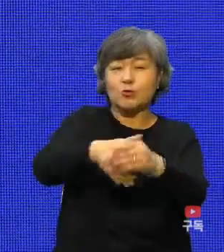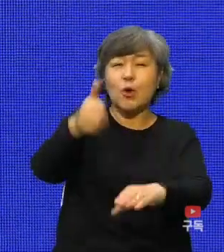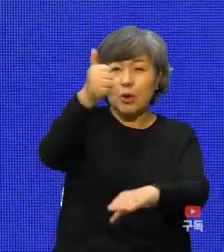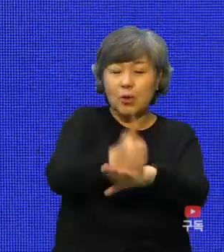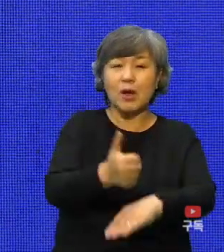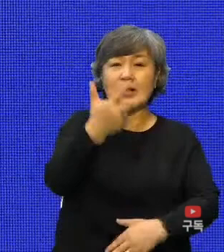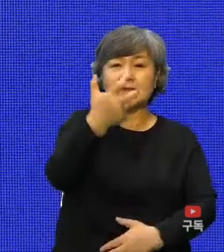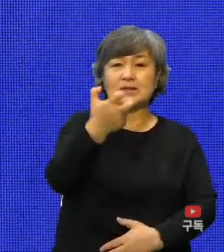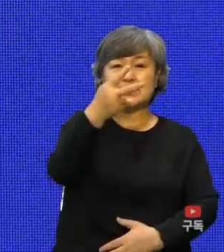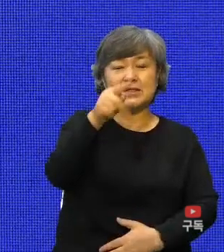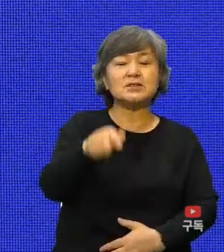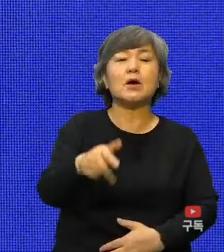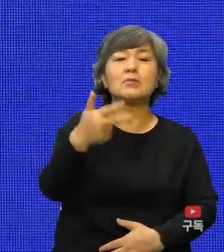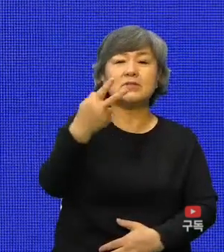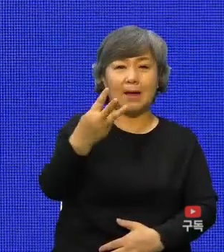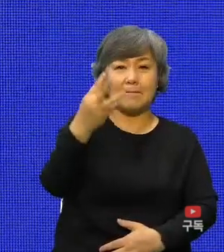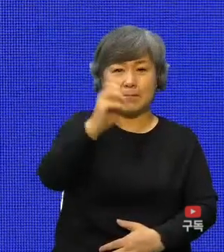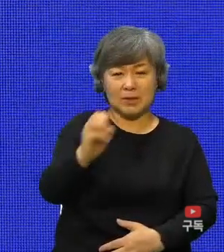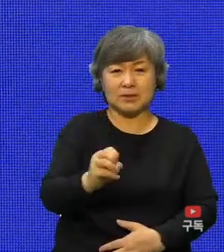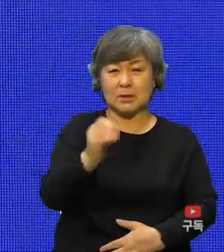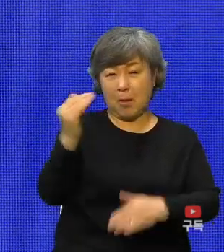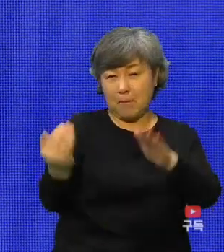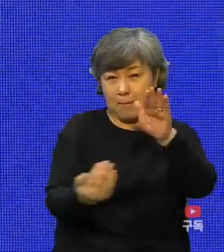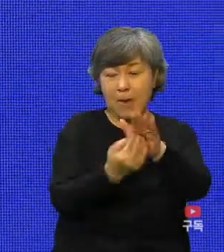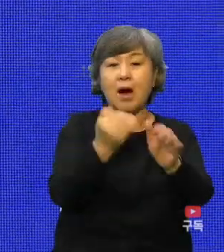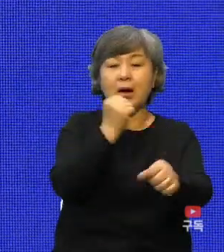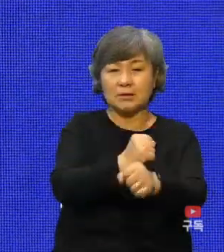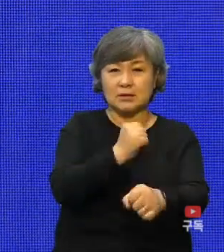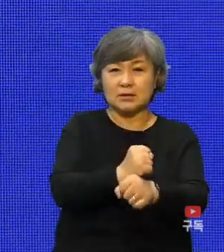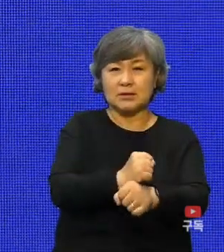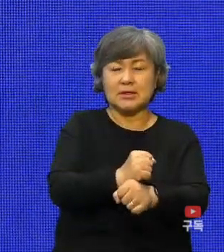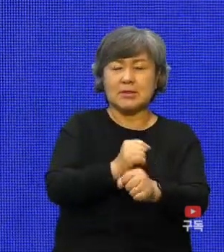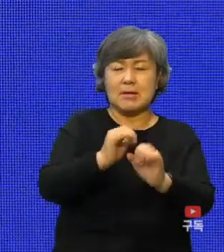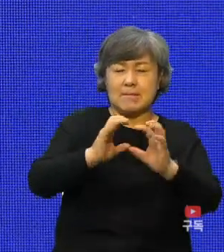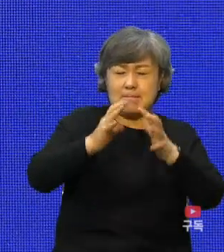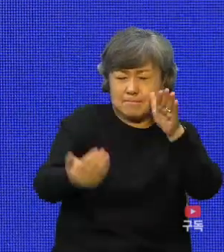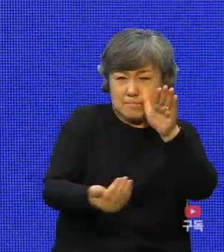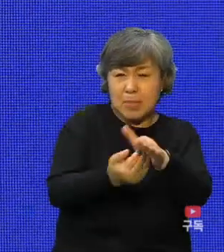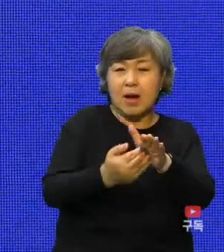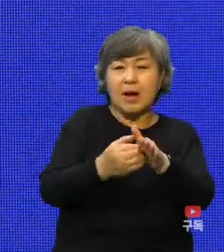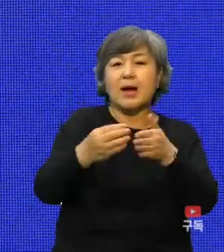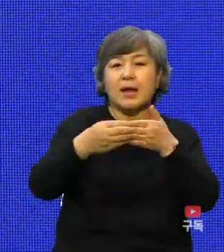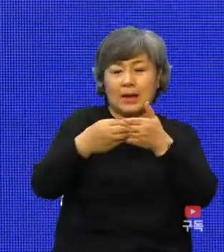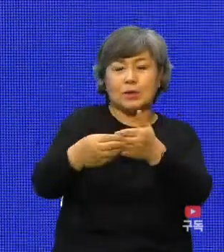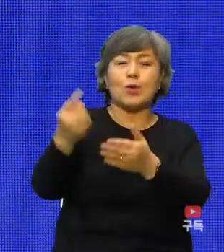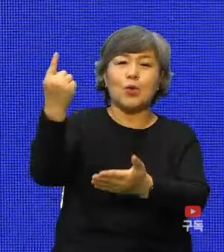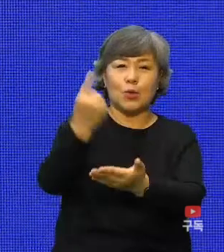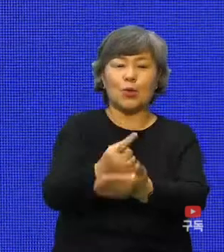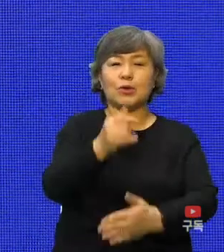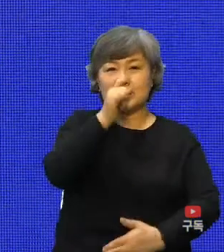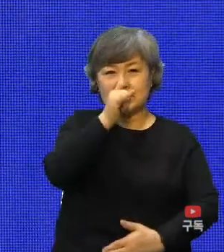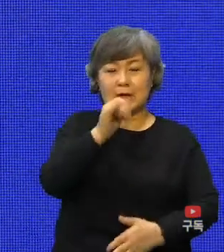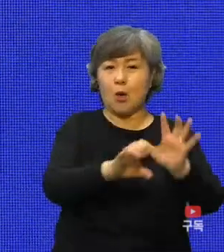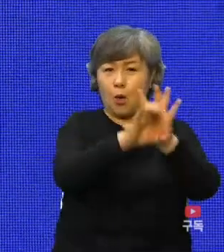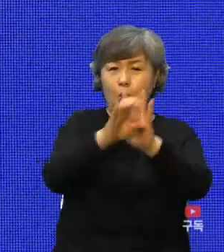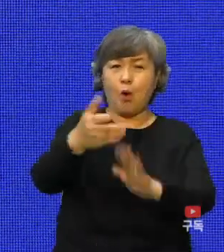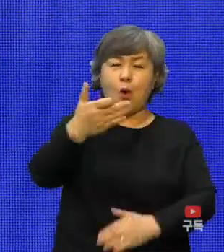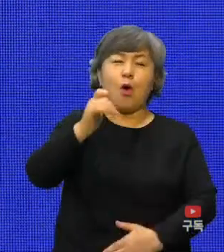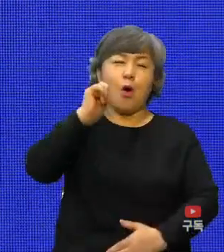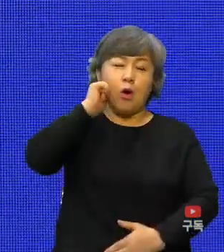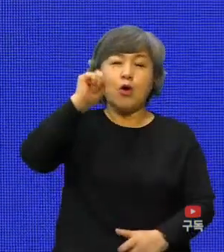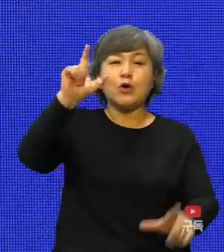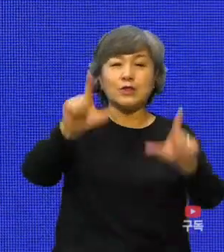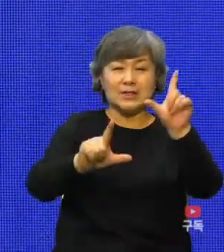결과 77.37%의 투표율을 기록하는 등 역대급 경선을 이어가고 있습니다. 코로나19의 어려운